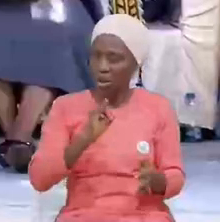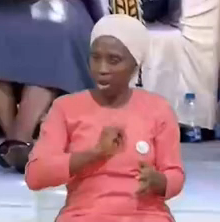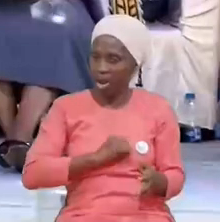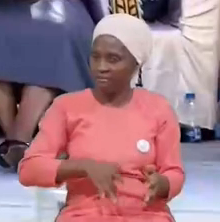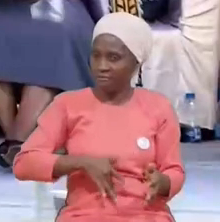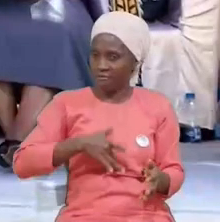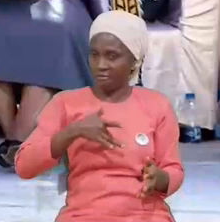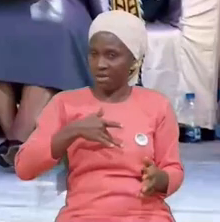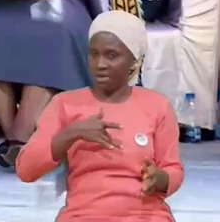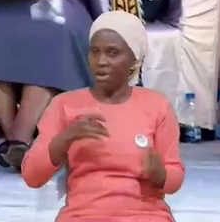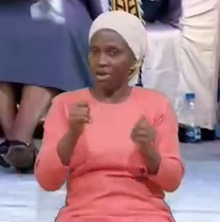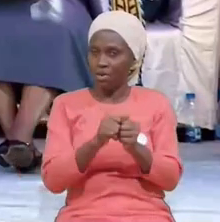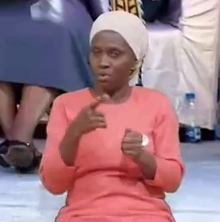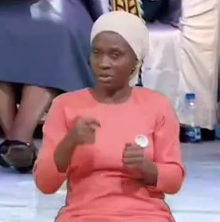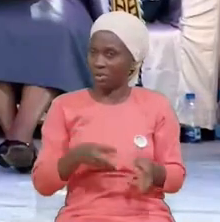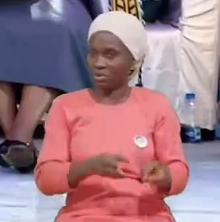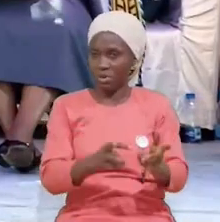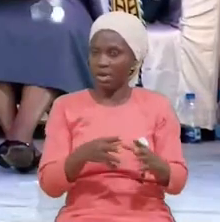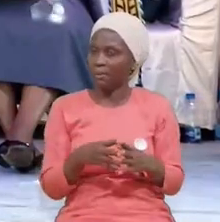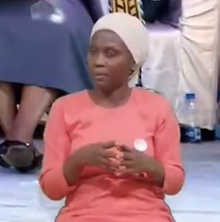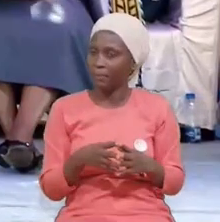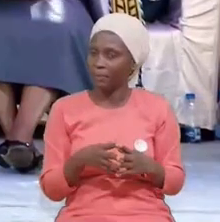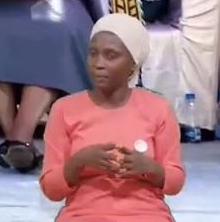ce que je sens en route,